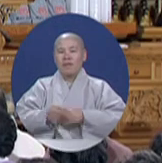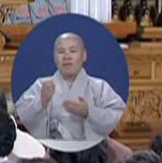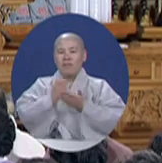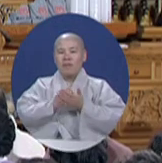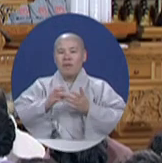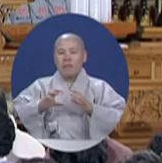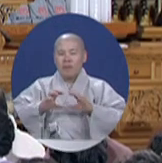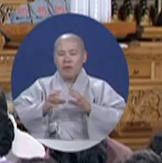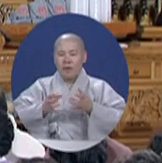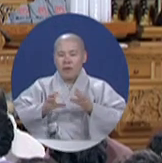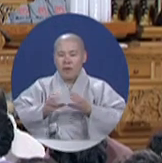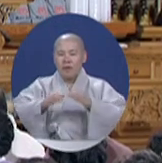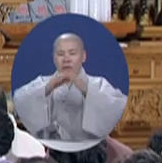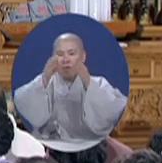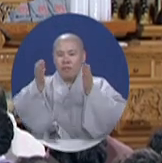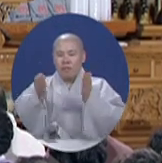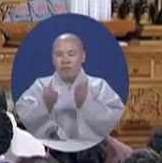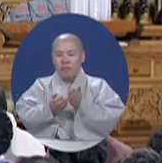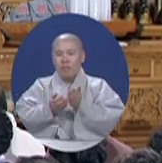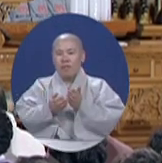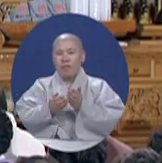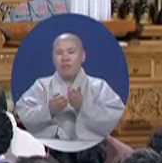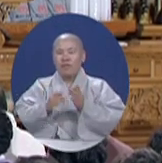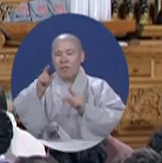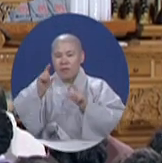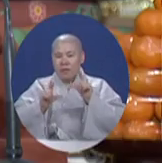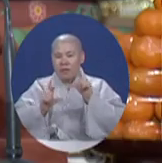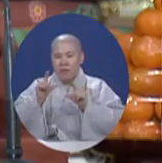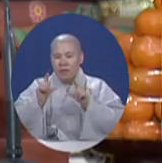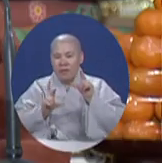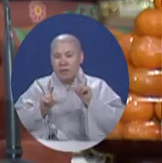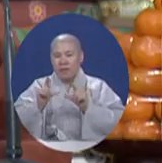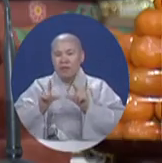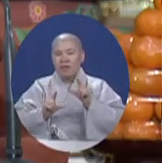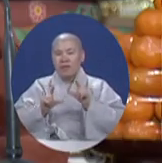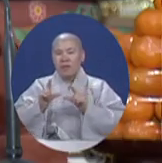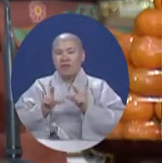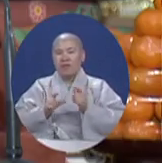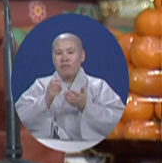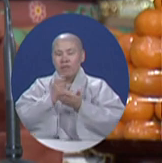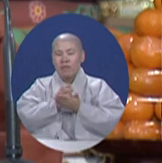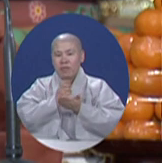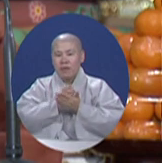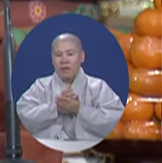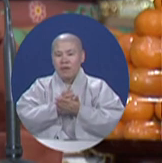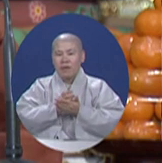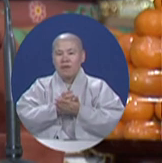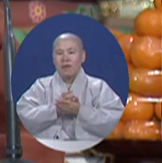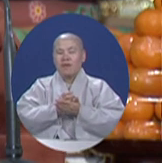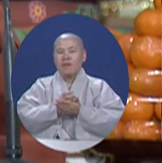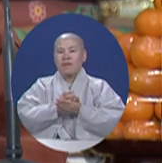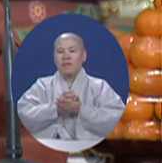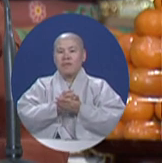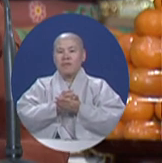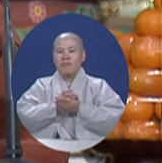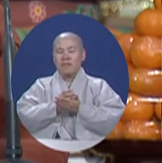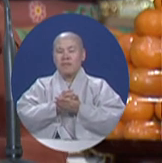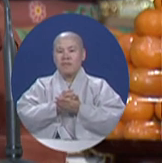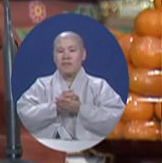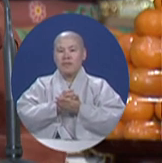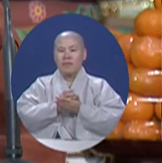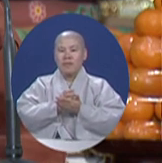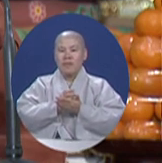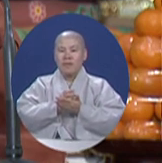법계 제법이 법계 모든 현상이 모든 이치가 현하고 오척신이